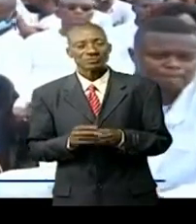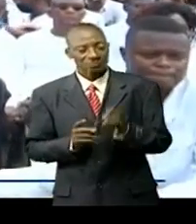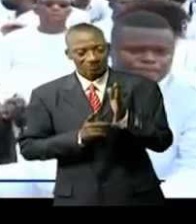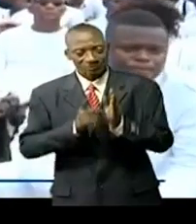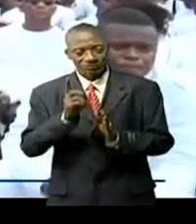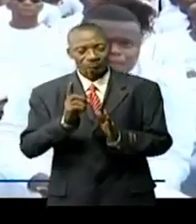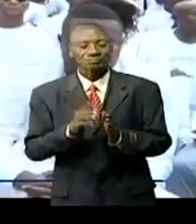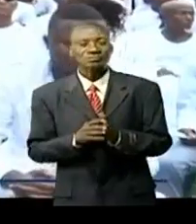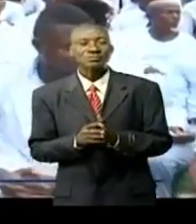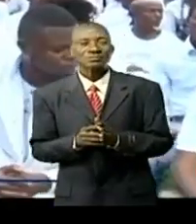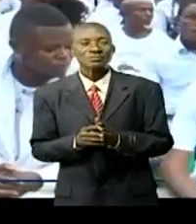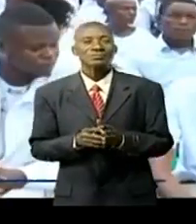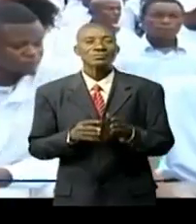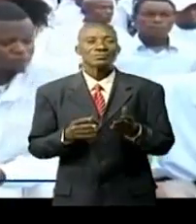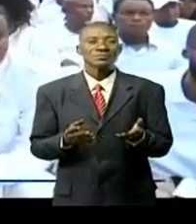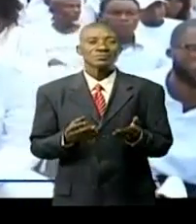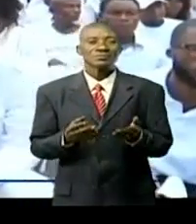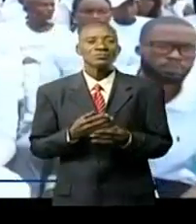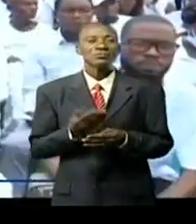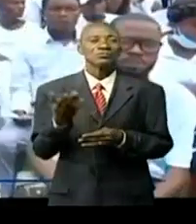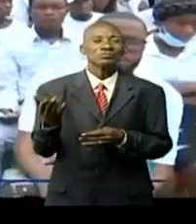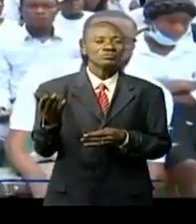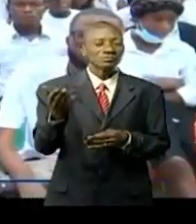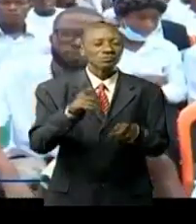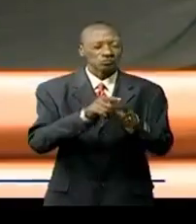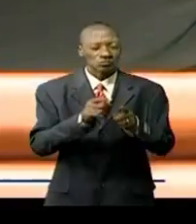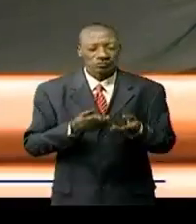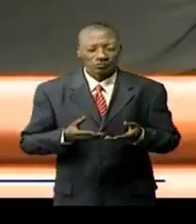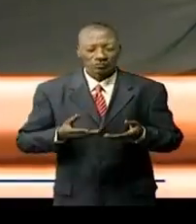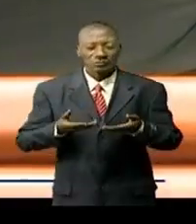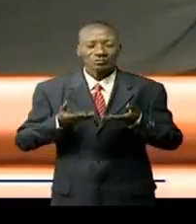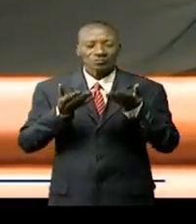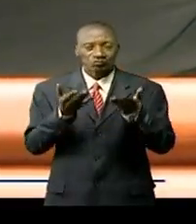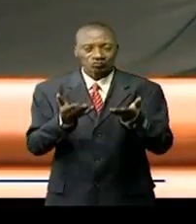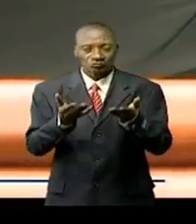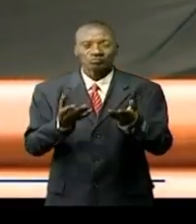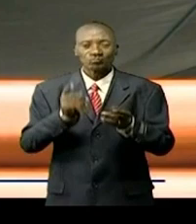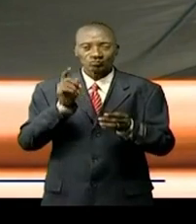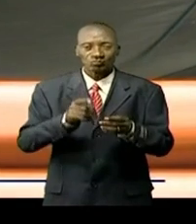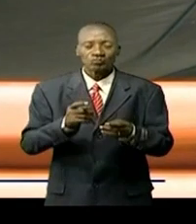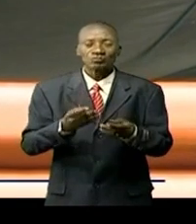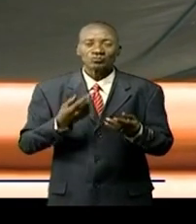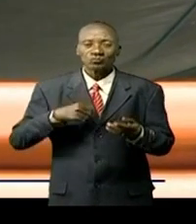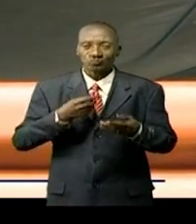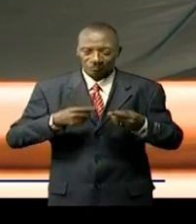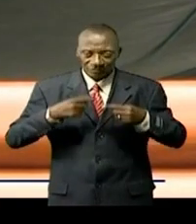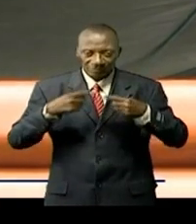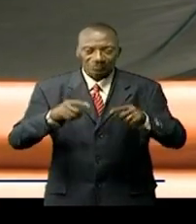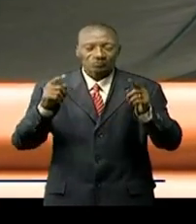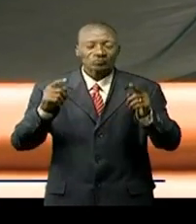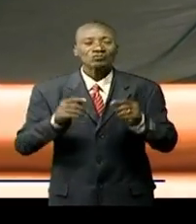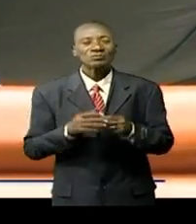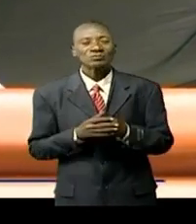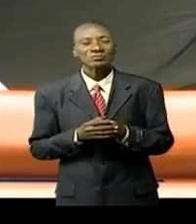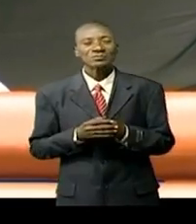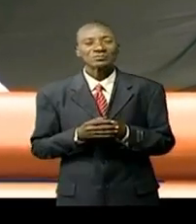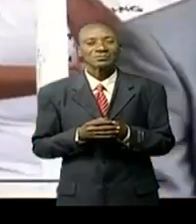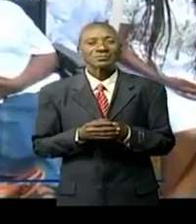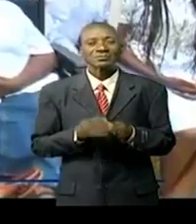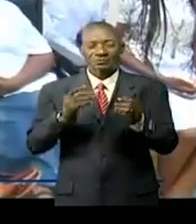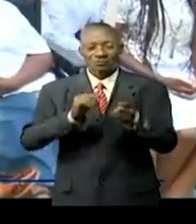leur amenons également des propositions, car la cause et le développement du pays nous concernent